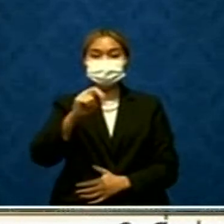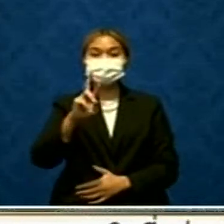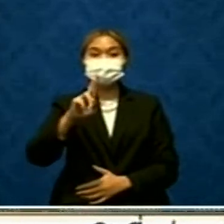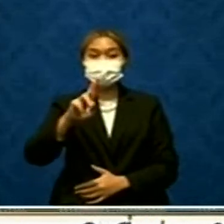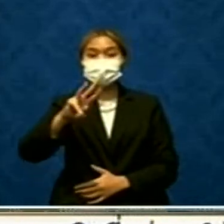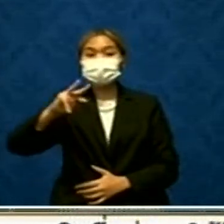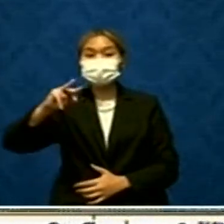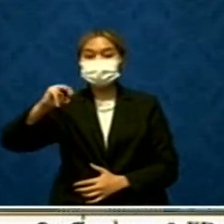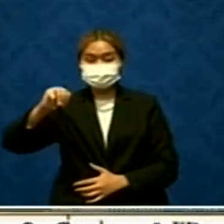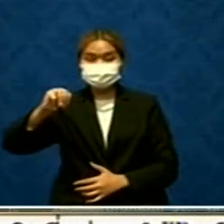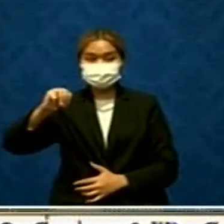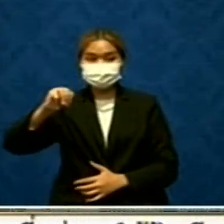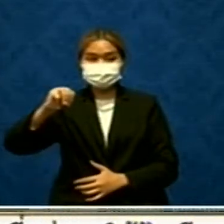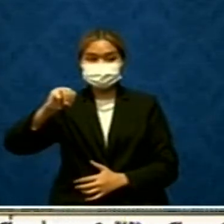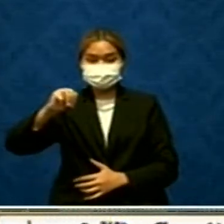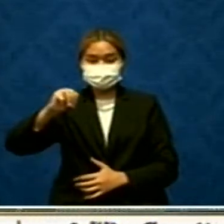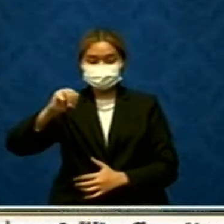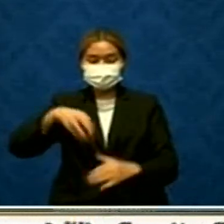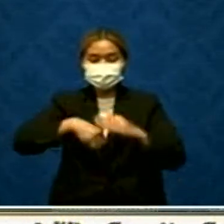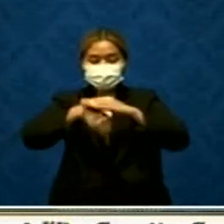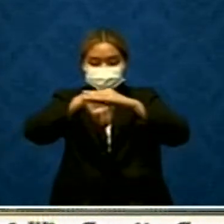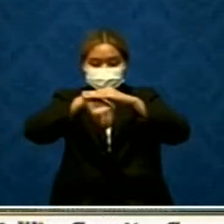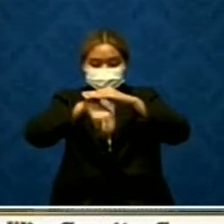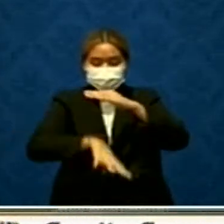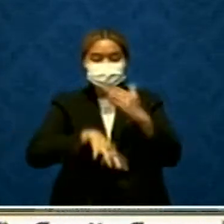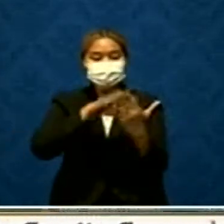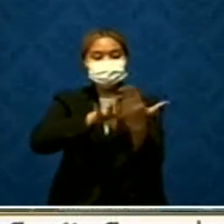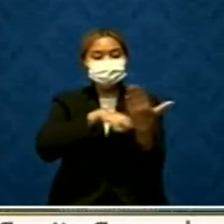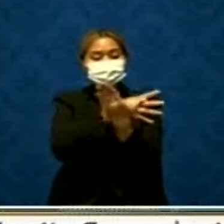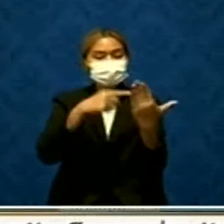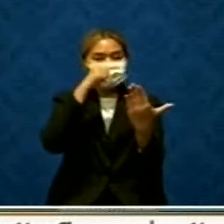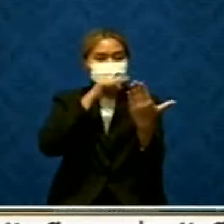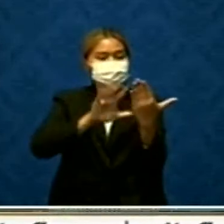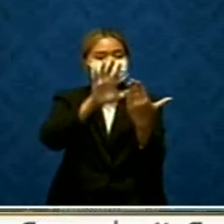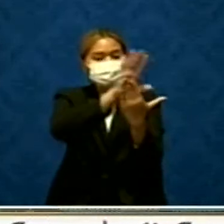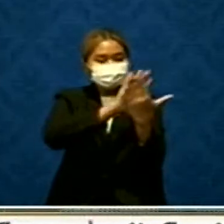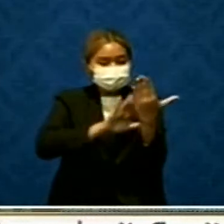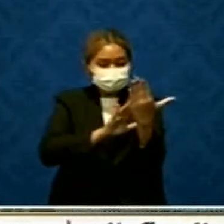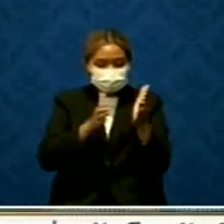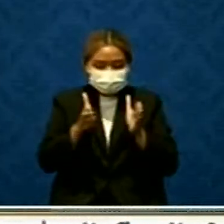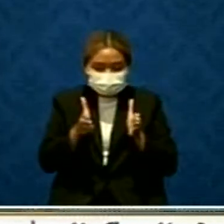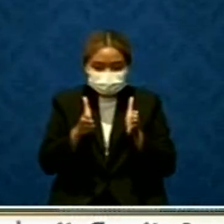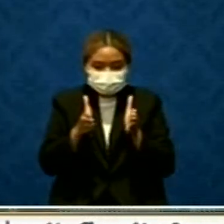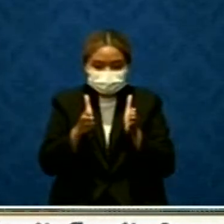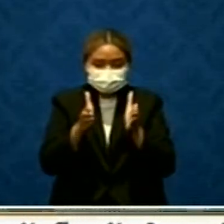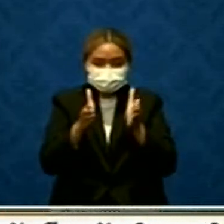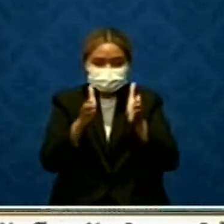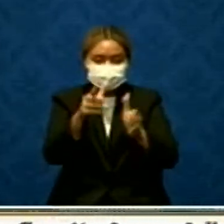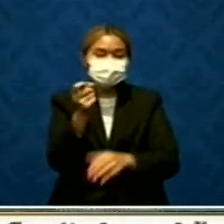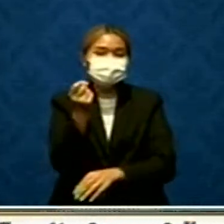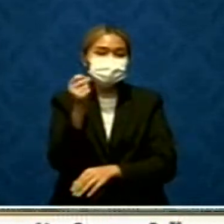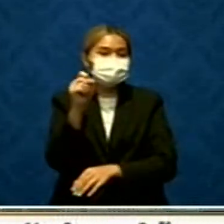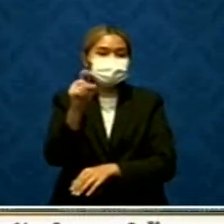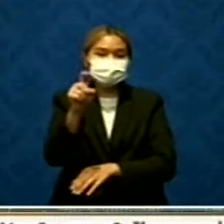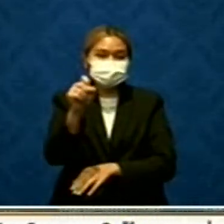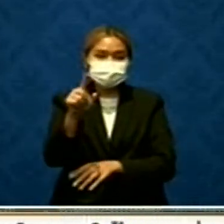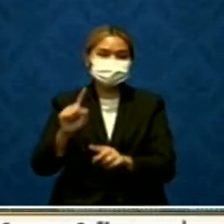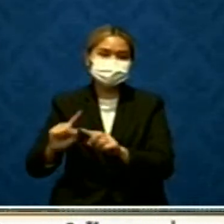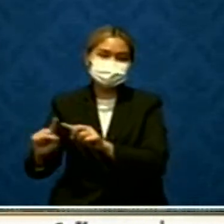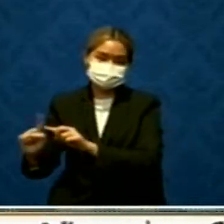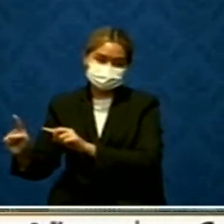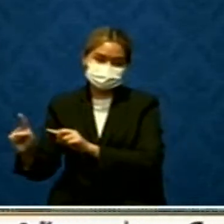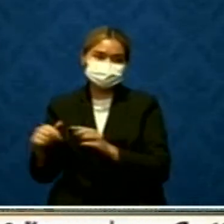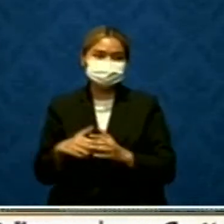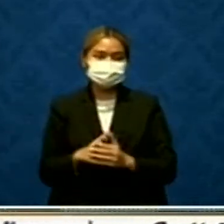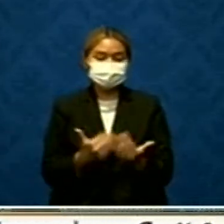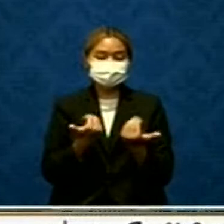ายคมนาคมของประเทศและการลงทุนมอเตอร์เวย์และทางรถไฟทางคู่นะครับซึ่งทางกระทรวงคม